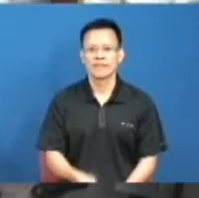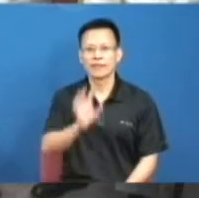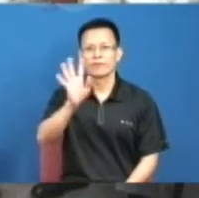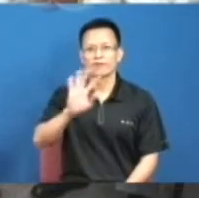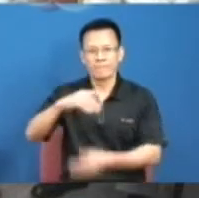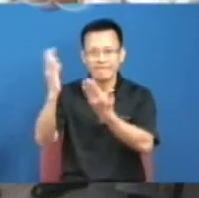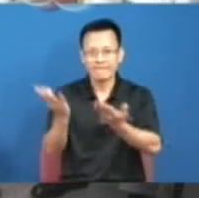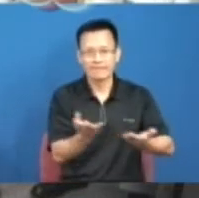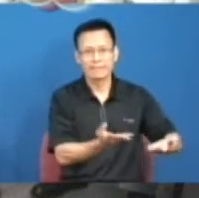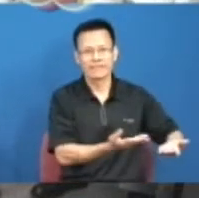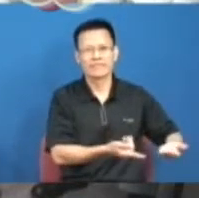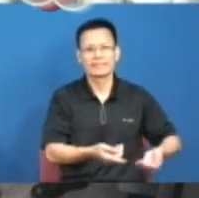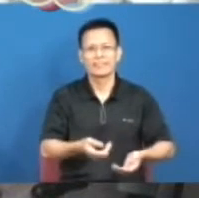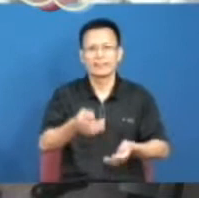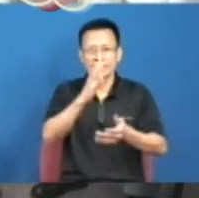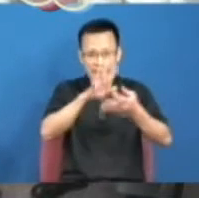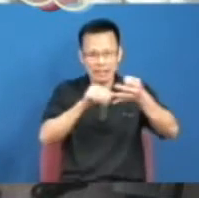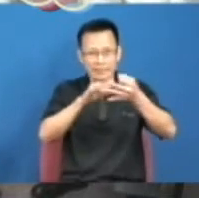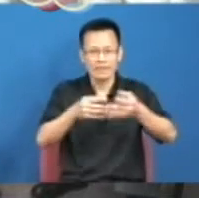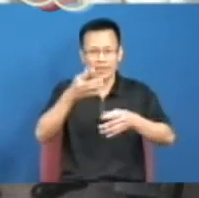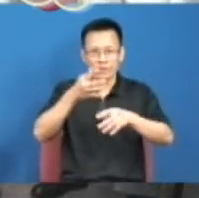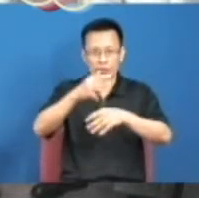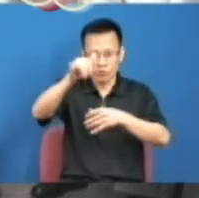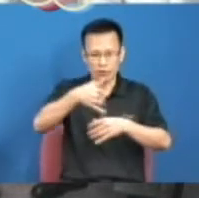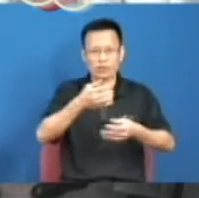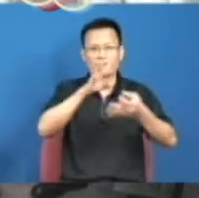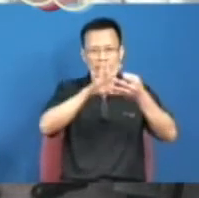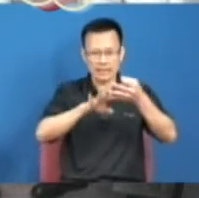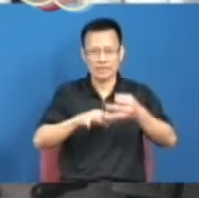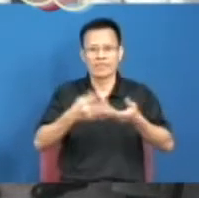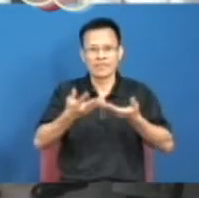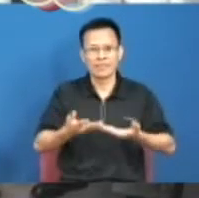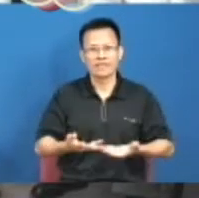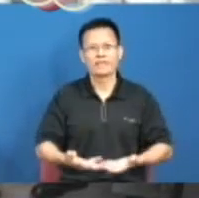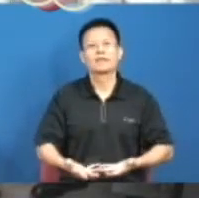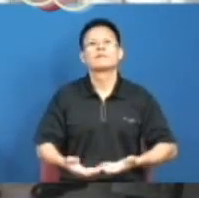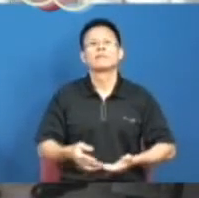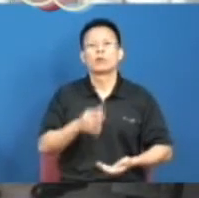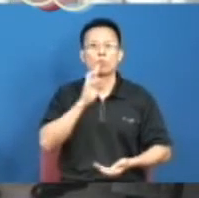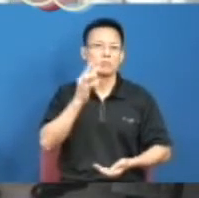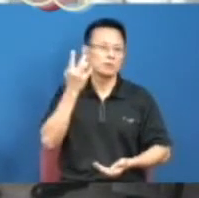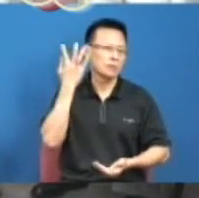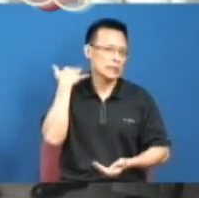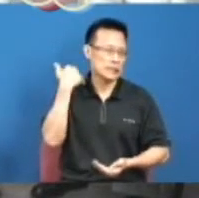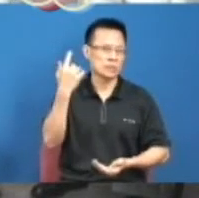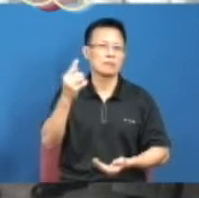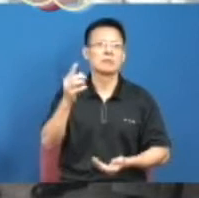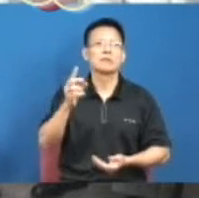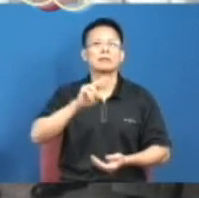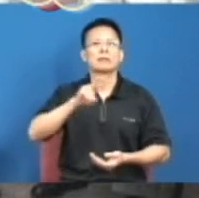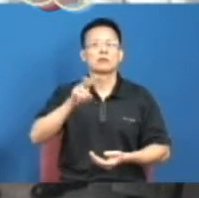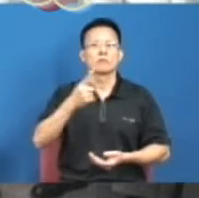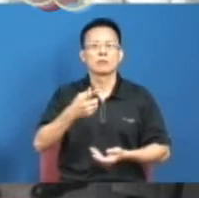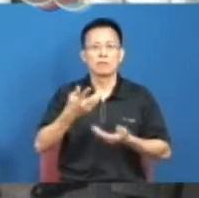Hello， 歡迎來到姍姍來遲的節目，我是節目主持人方國姍。今天呢，既如過往一樣，我們今天仍